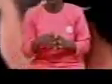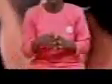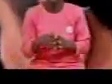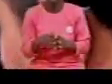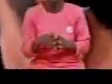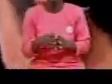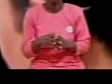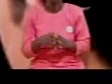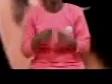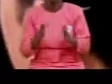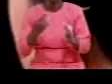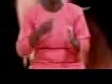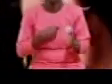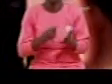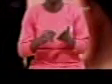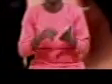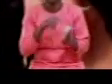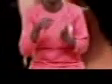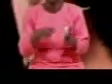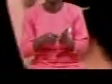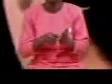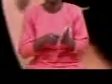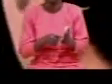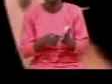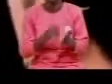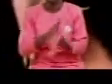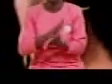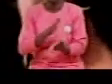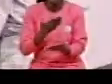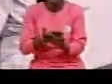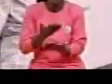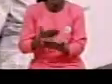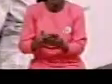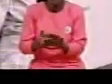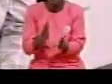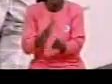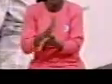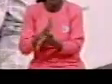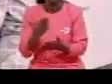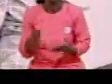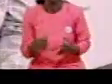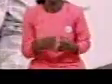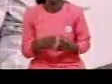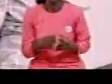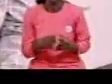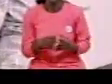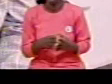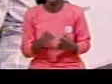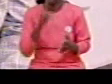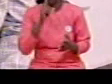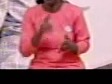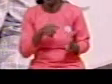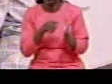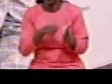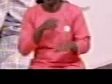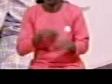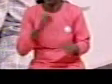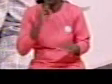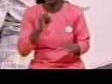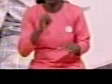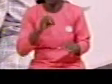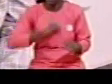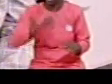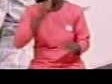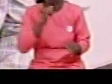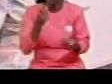خليني لما اكتب لحضرتك شيك لمشروع الكنيسه اللي انتوا بتبنوها الايام دي في الحقيقه المره دي انا مش جاي لك عشان تبرعات ولا